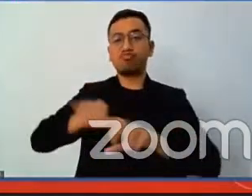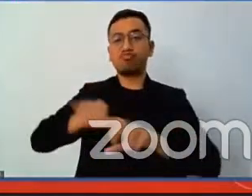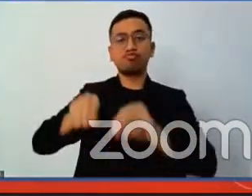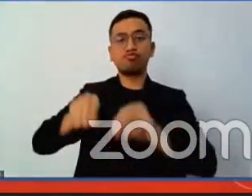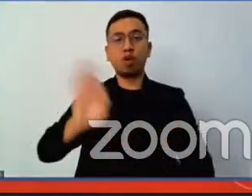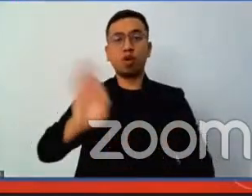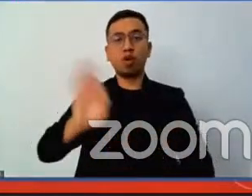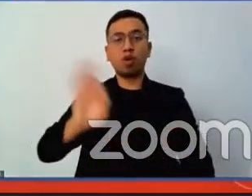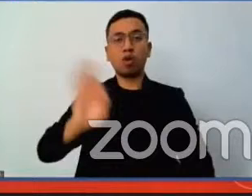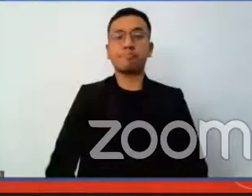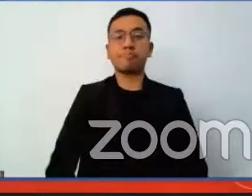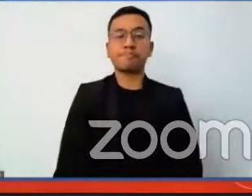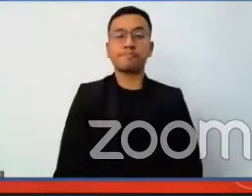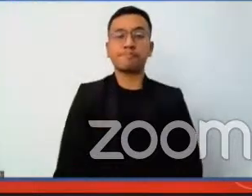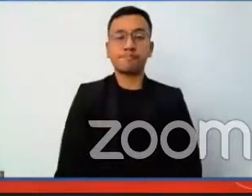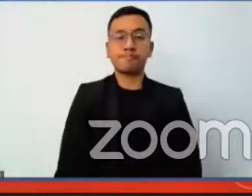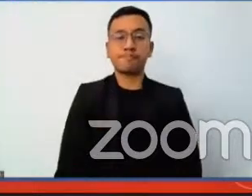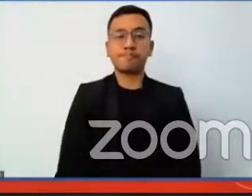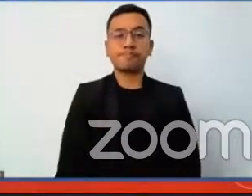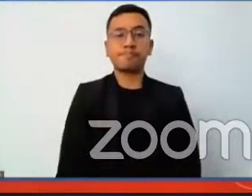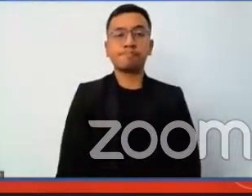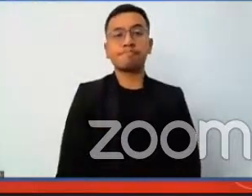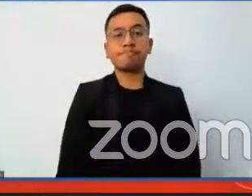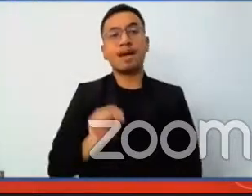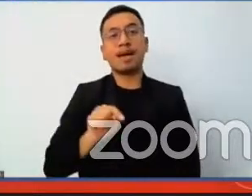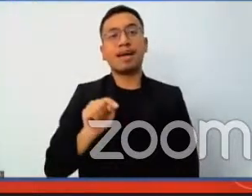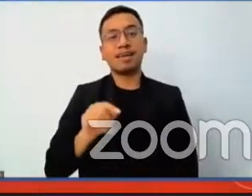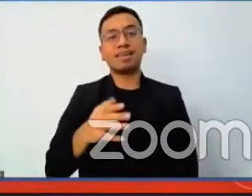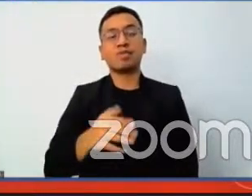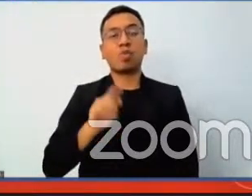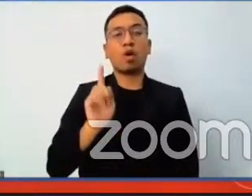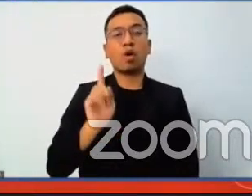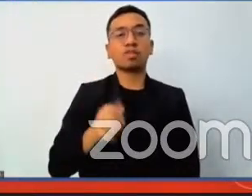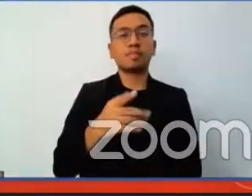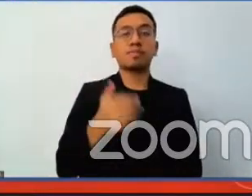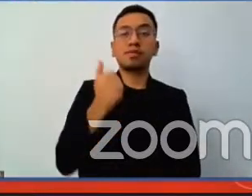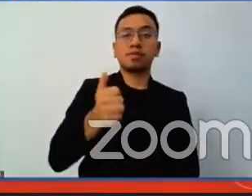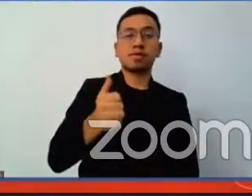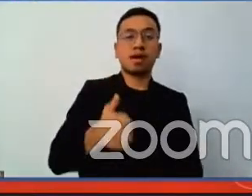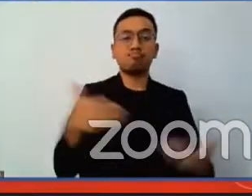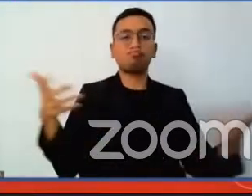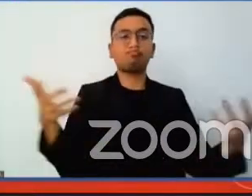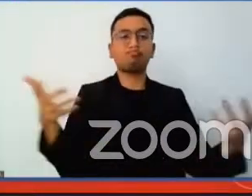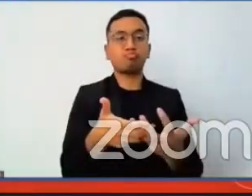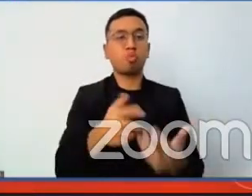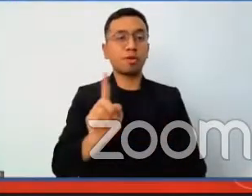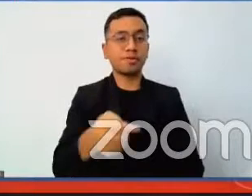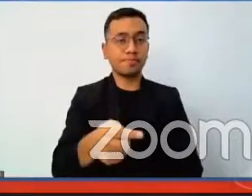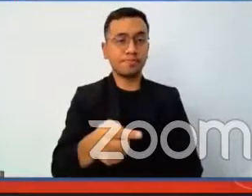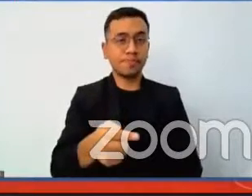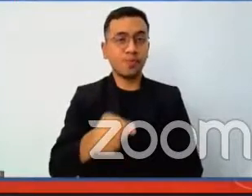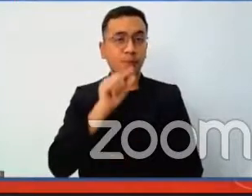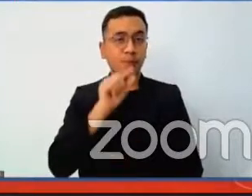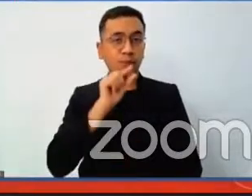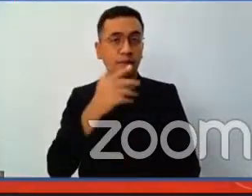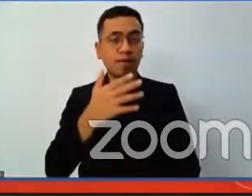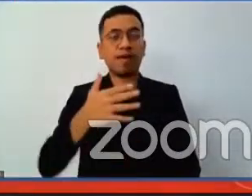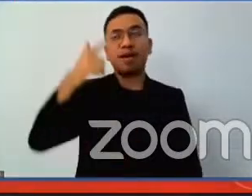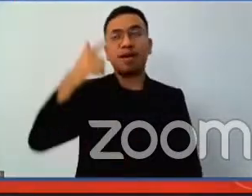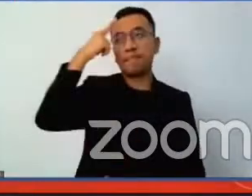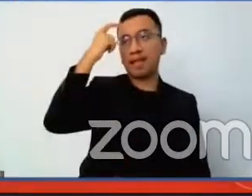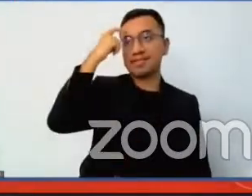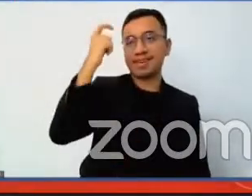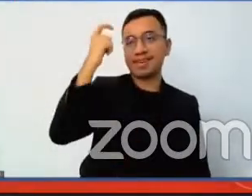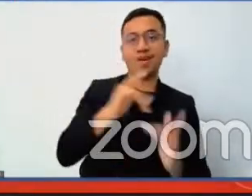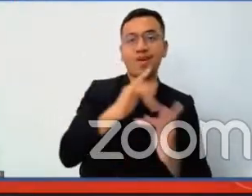ini mengharuskan kita untuk mampu beradaptasi dan meningkatkan kualitas dalam pelaksanaan khususnya pembelajaran